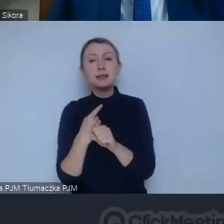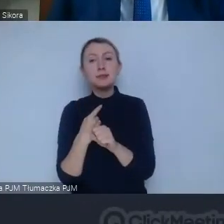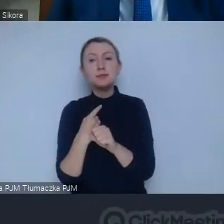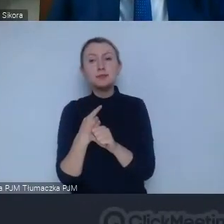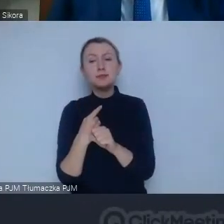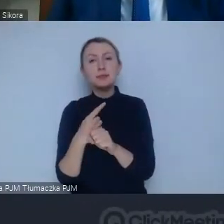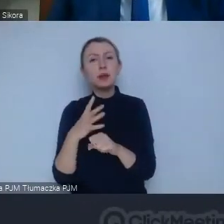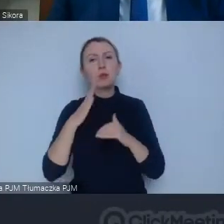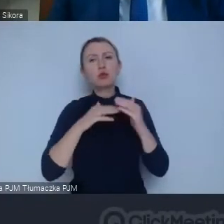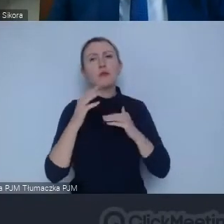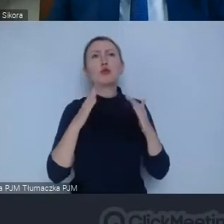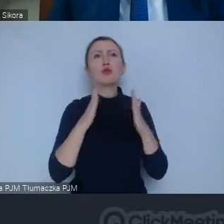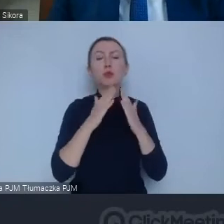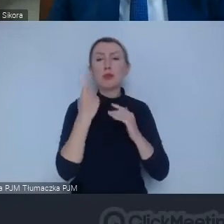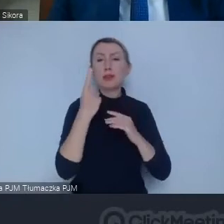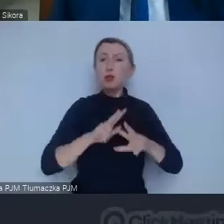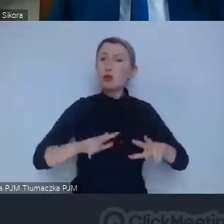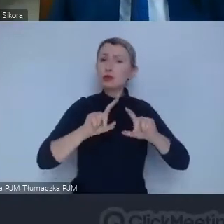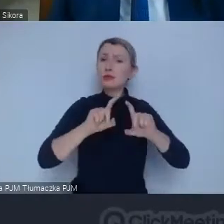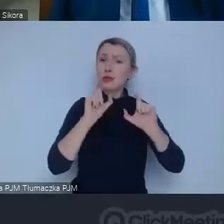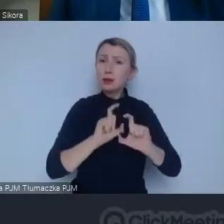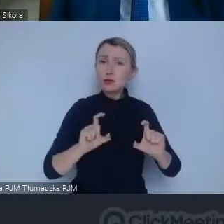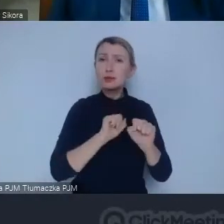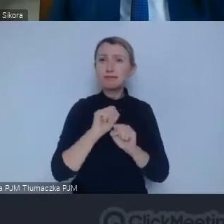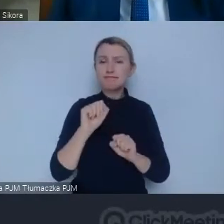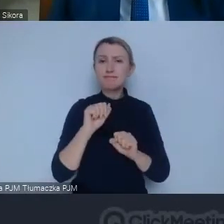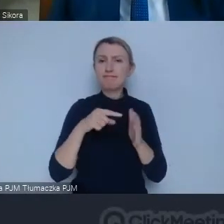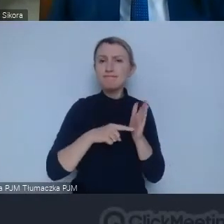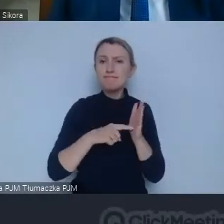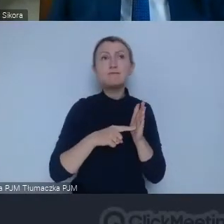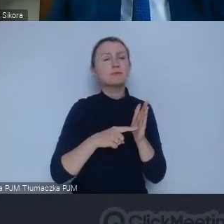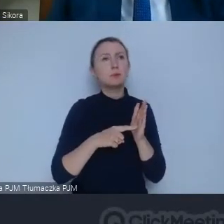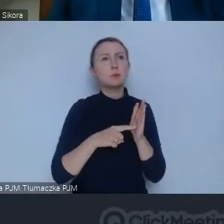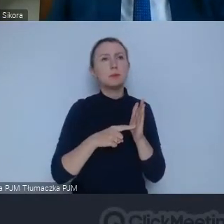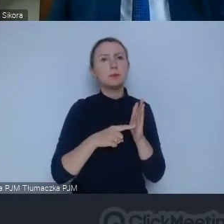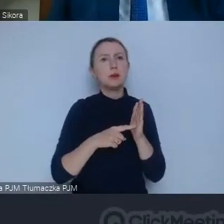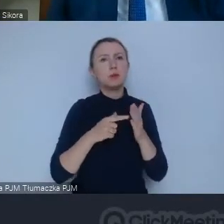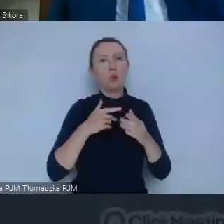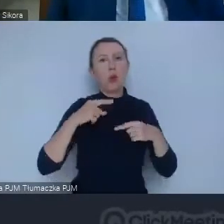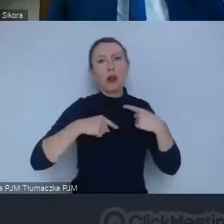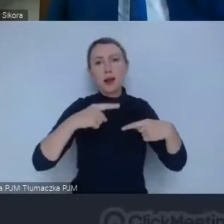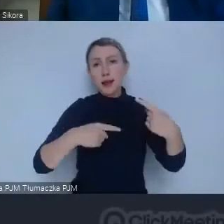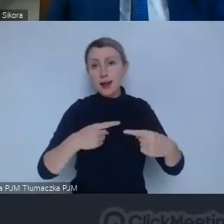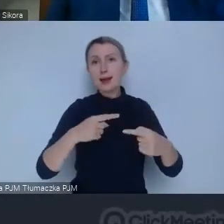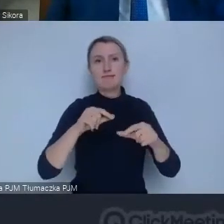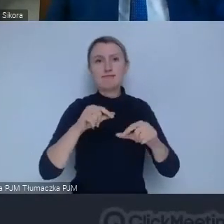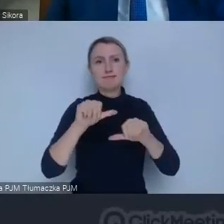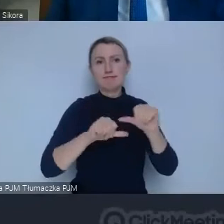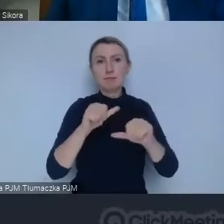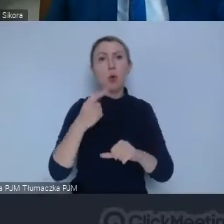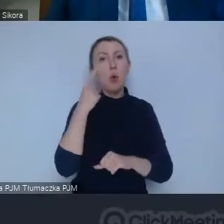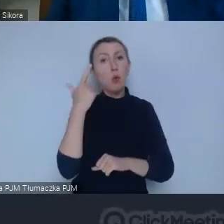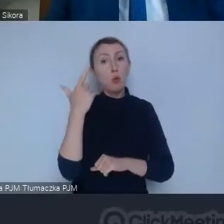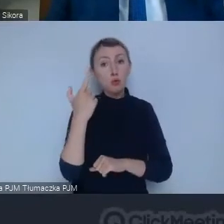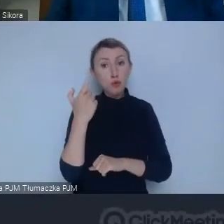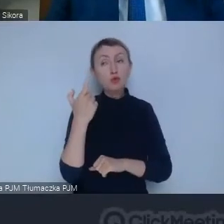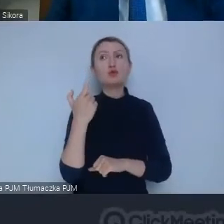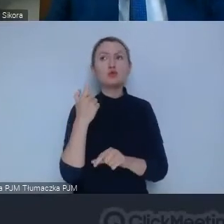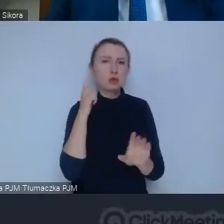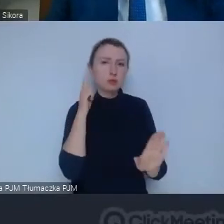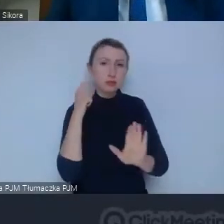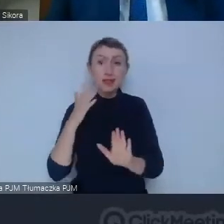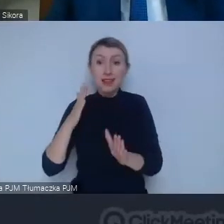domów jednorodzinnych cały czas mają tendencję i wstrzymają się przez kolejne lata w wielkości około 200 na nasz, jak na